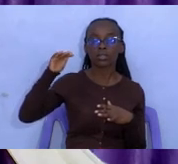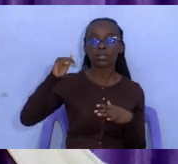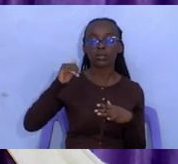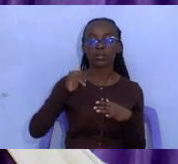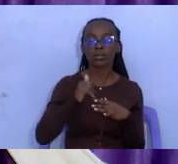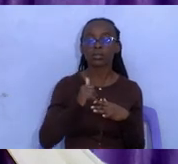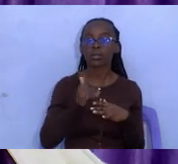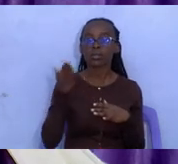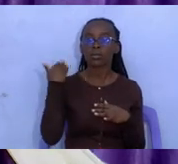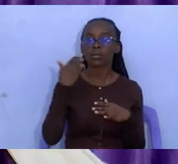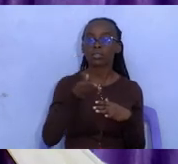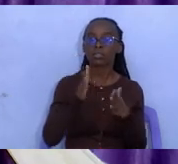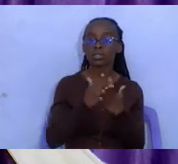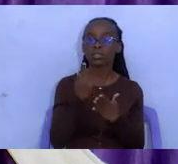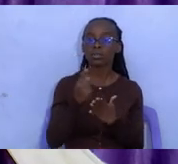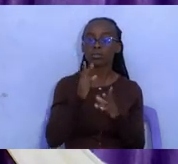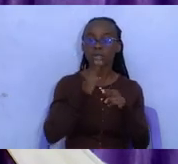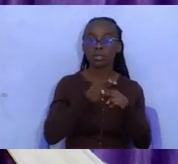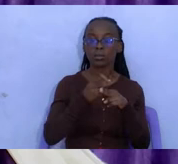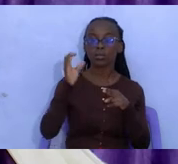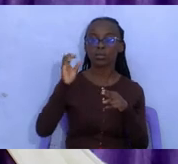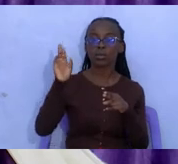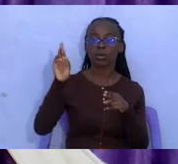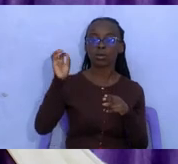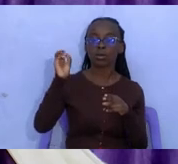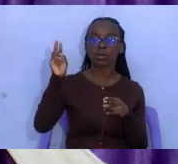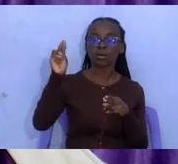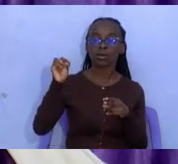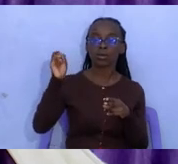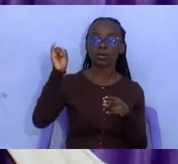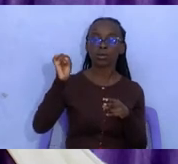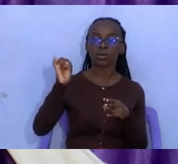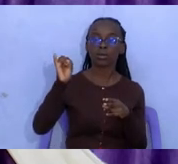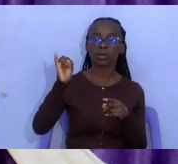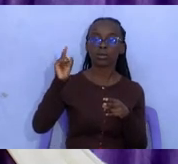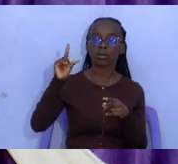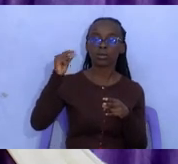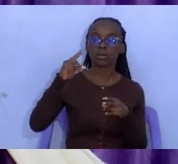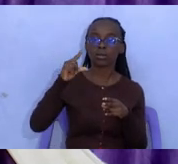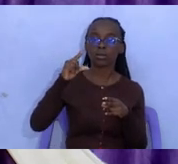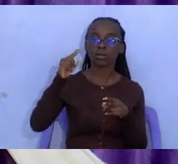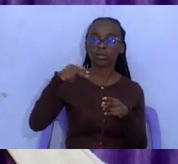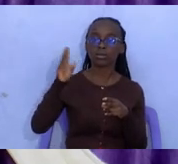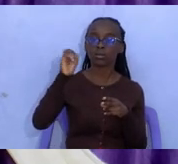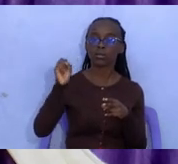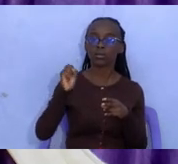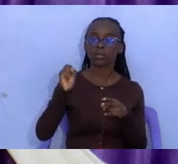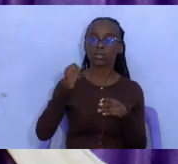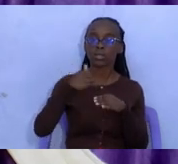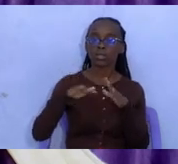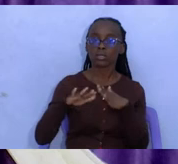Palikuwa na mtu Kaisaria jina lake Cornelio, akida wa kikosi kilichoitwa